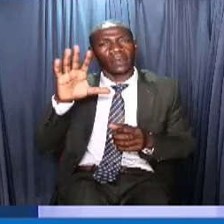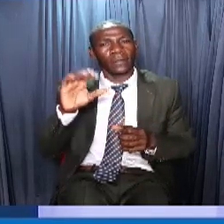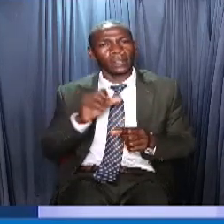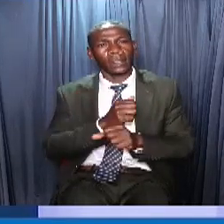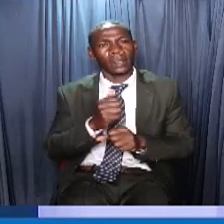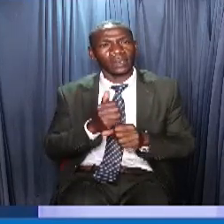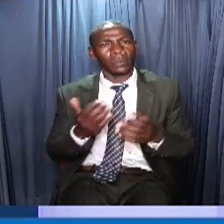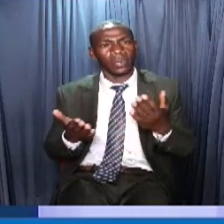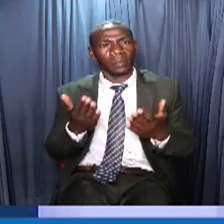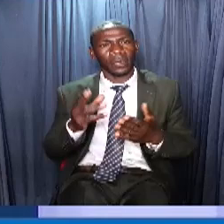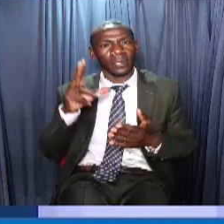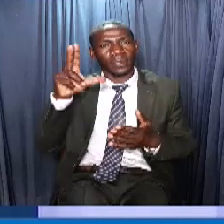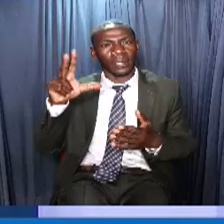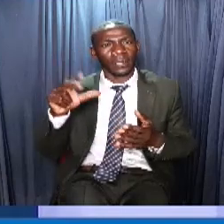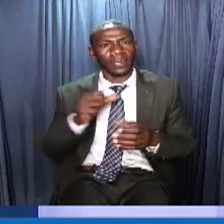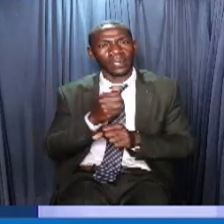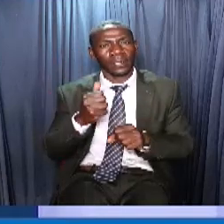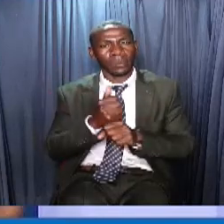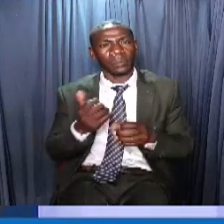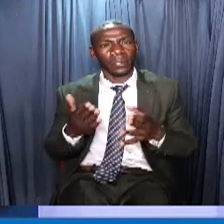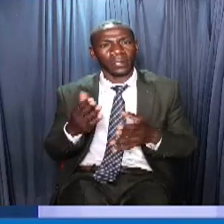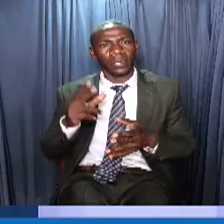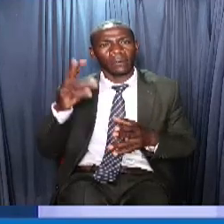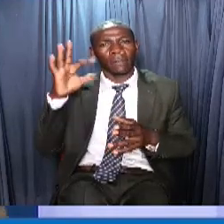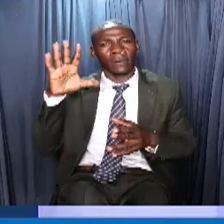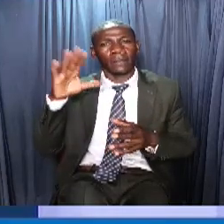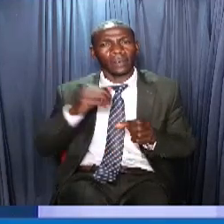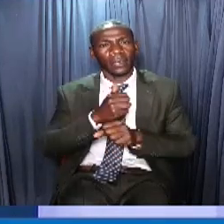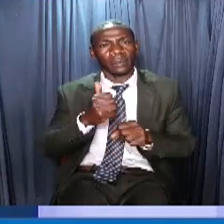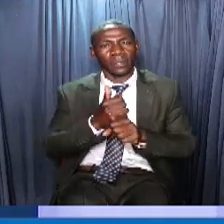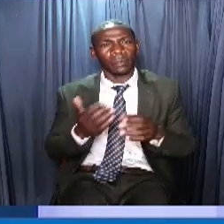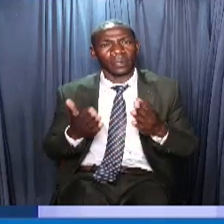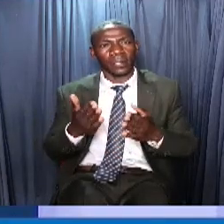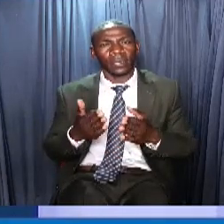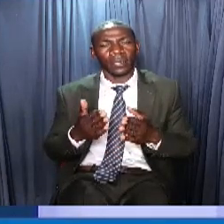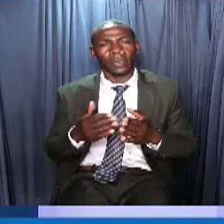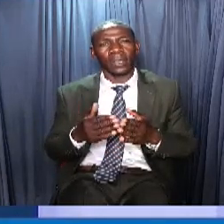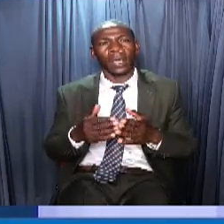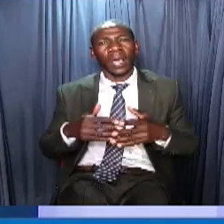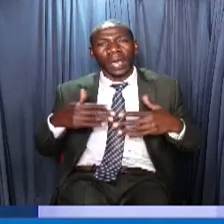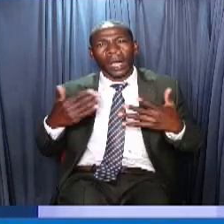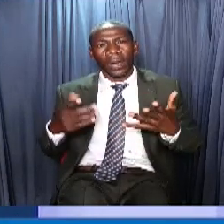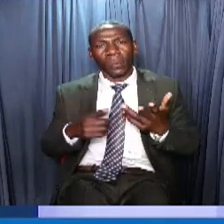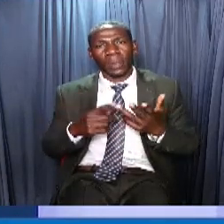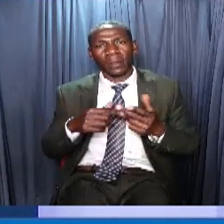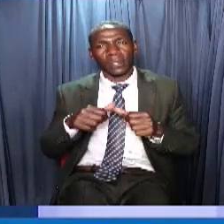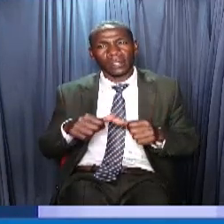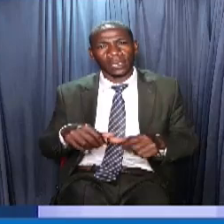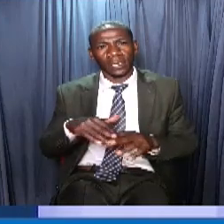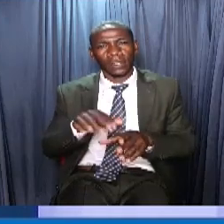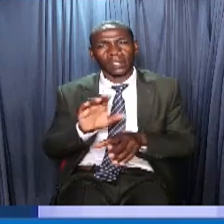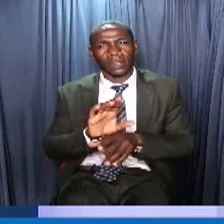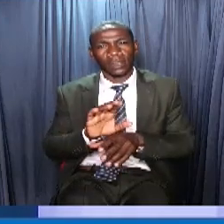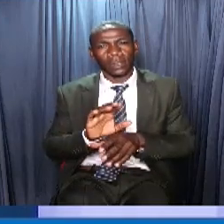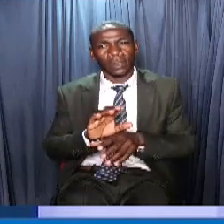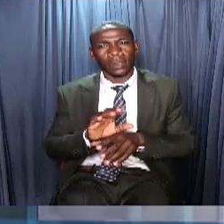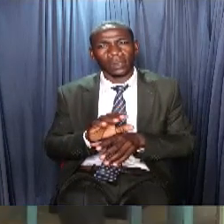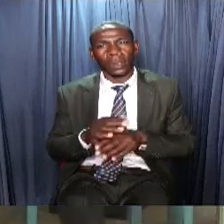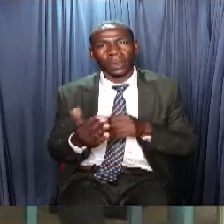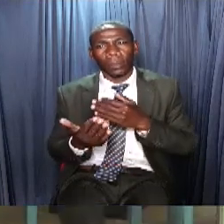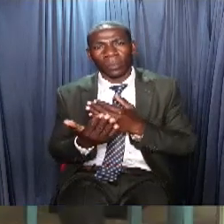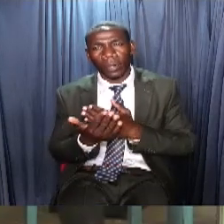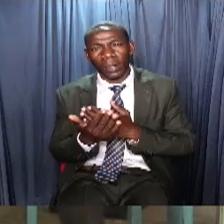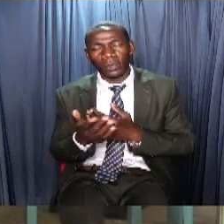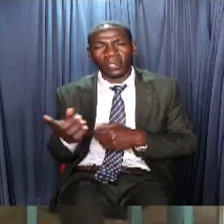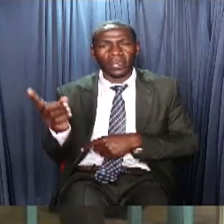50 years maybe. Miaka 30. Be 30 years. Miaka 5. Be 5 years. Haijalishi umekaa miaka ngapi. It doesn't matter the time you've stayed. Hiyo ni asubuhi paka